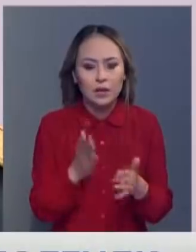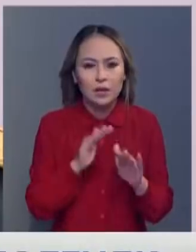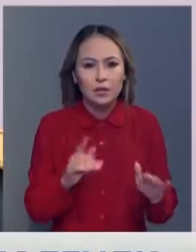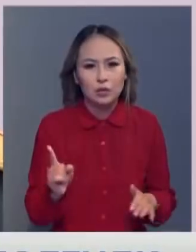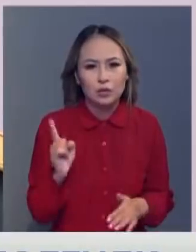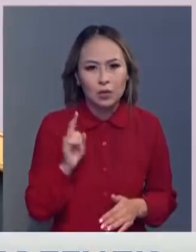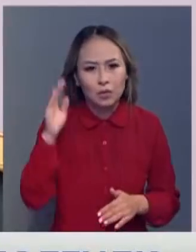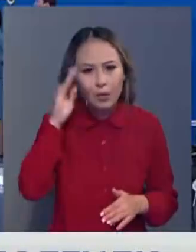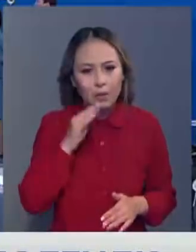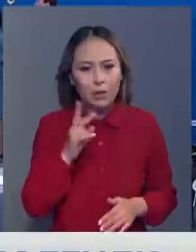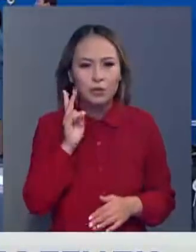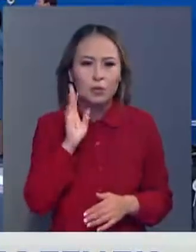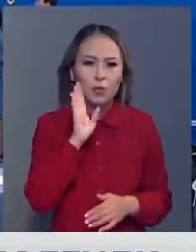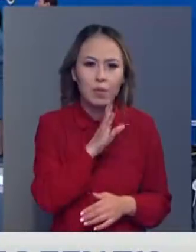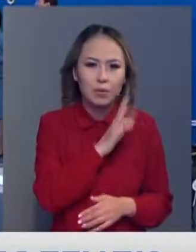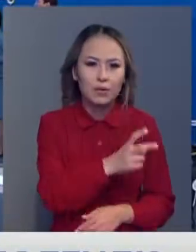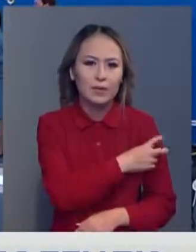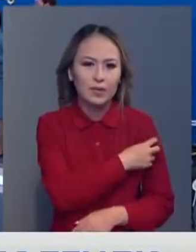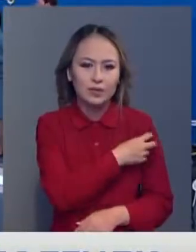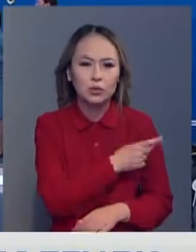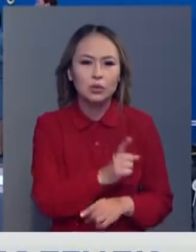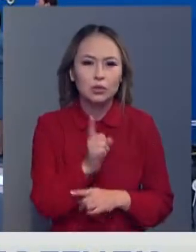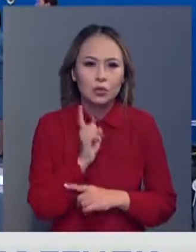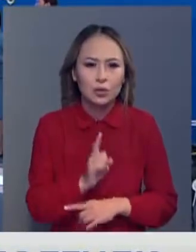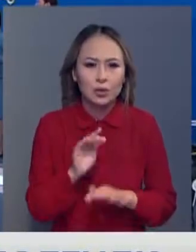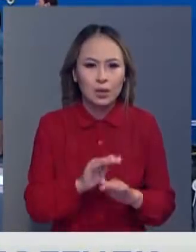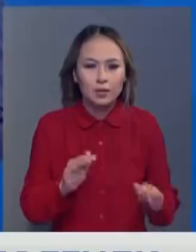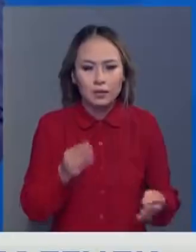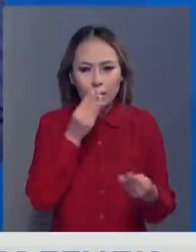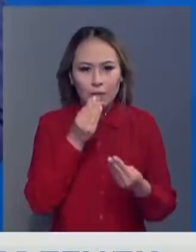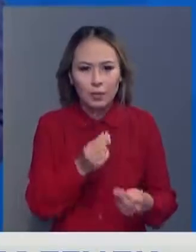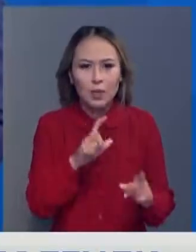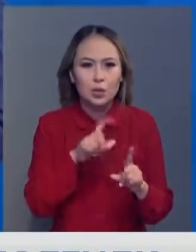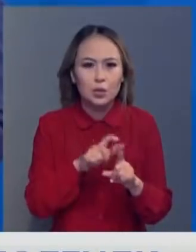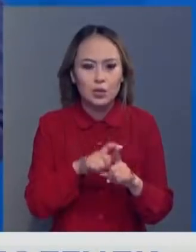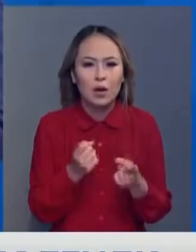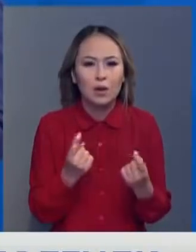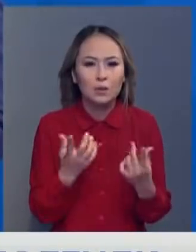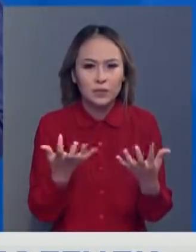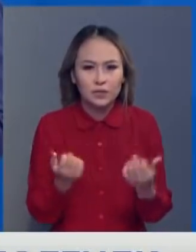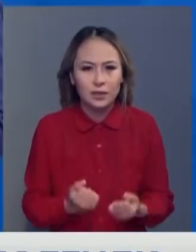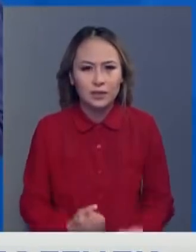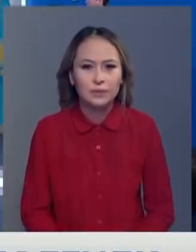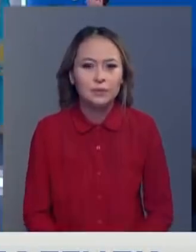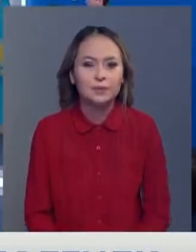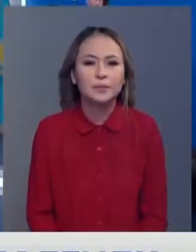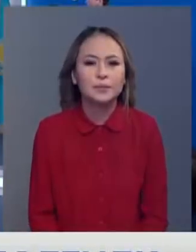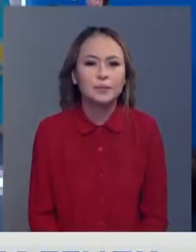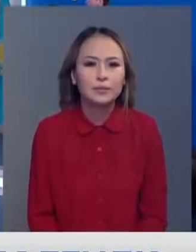Әкесініздейді, анасын жоқтайды. Мұндайда бала көңілін жұбататын сөз таппай әбден қиналасың.